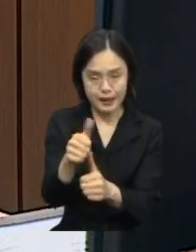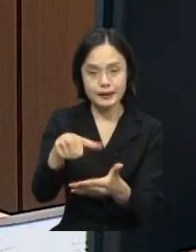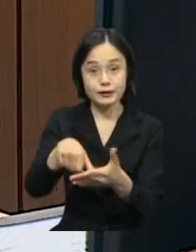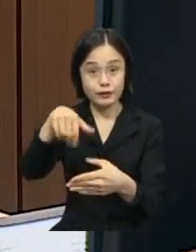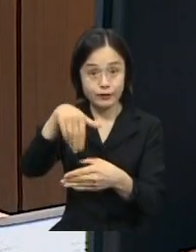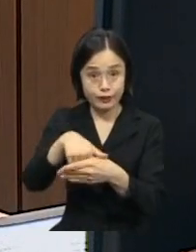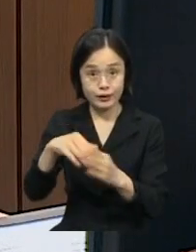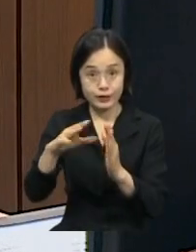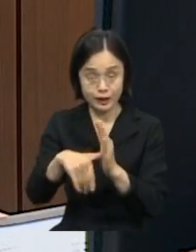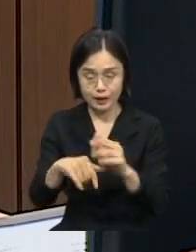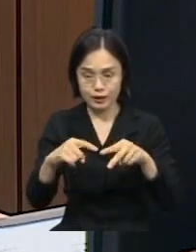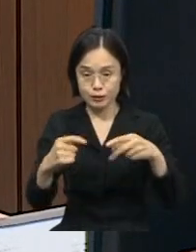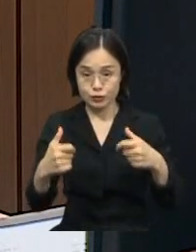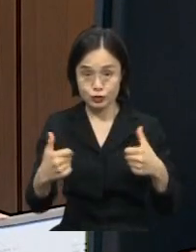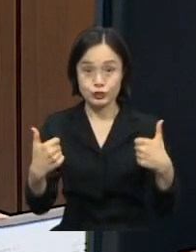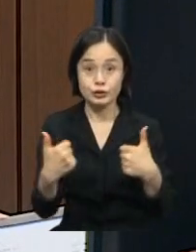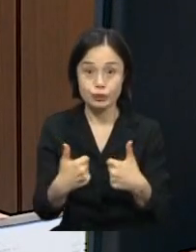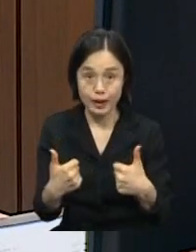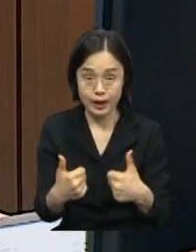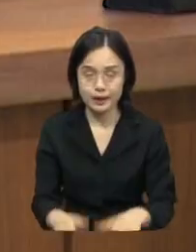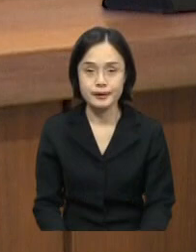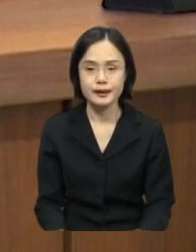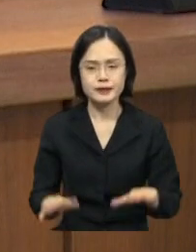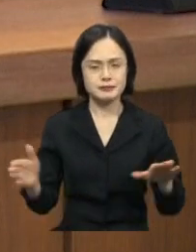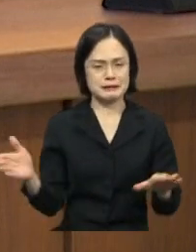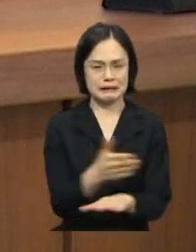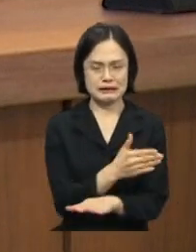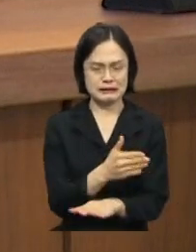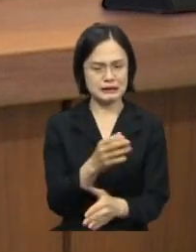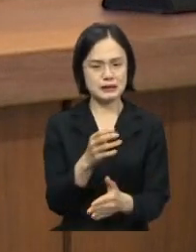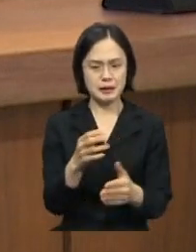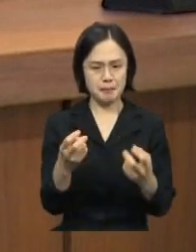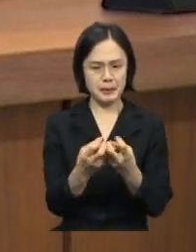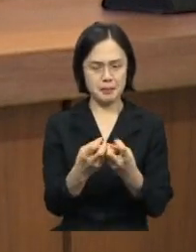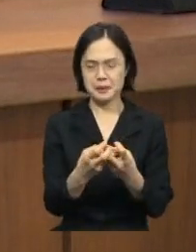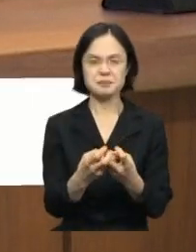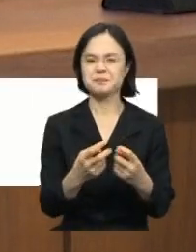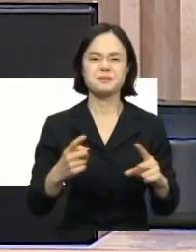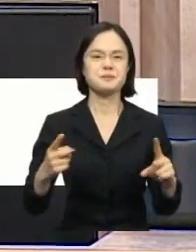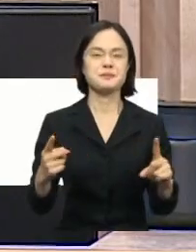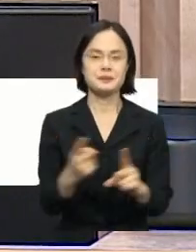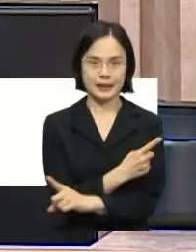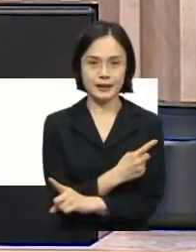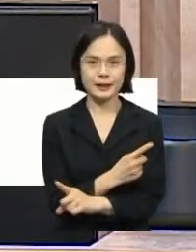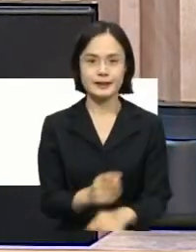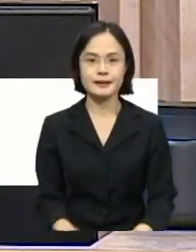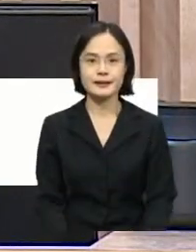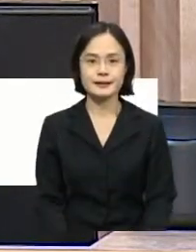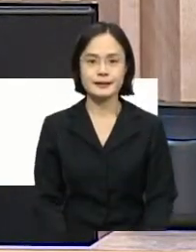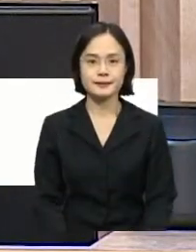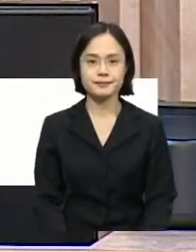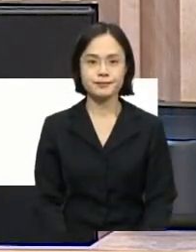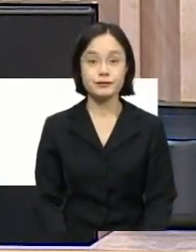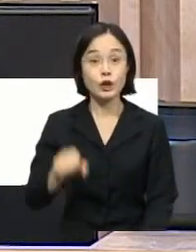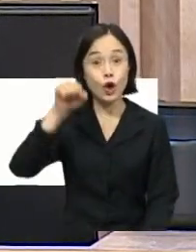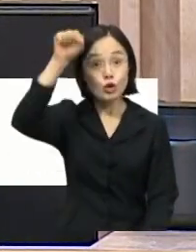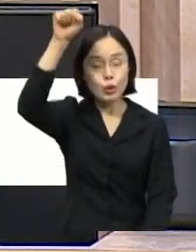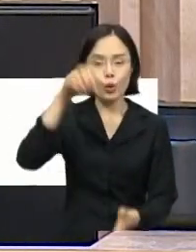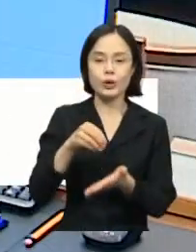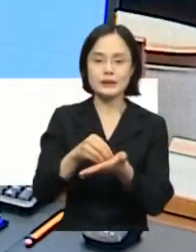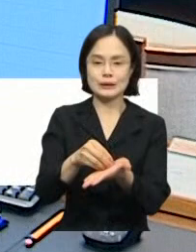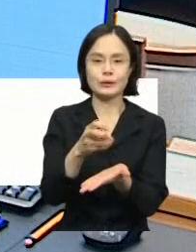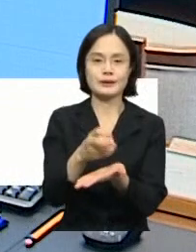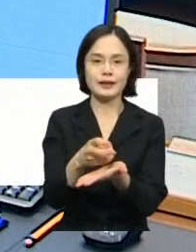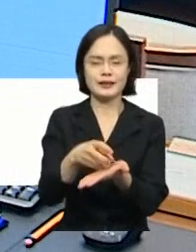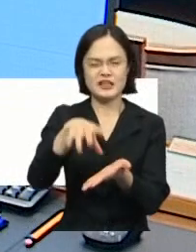서대문 92회 측은 그간 교황식 선출 방식을 유지했지만 이번 선거에선 처음으로 후보 등록제를